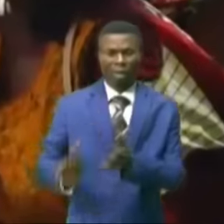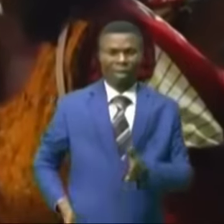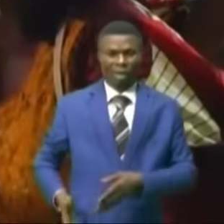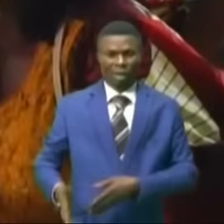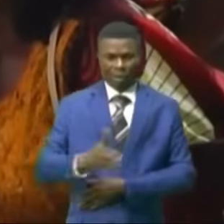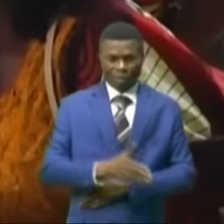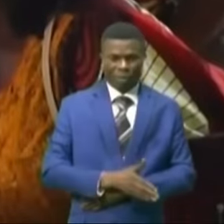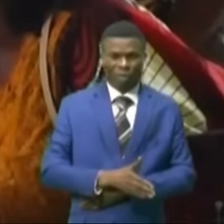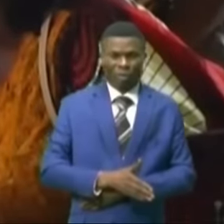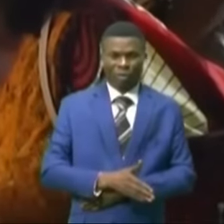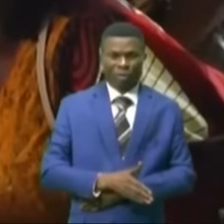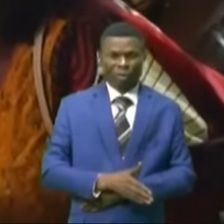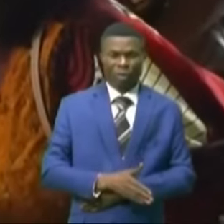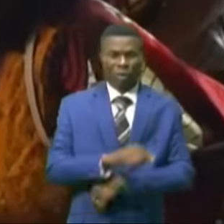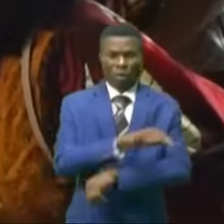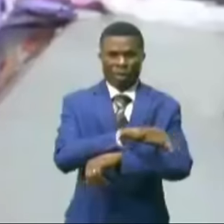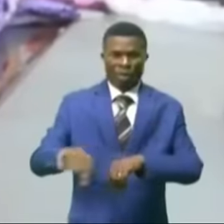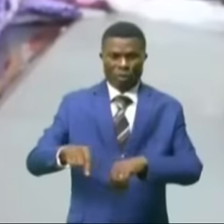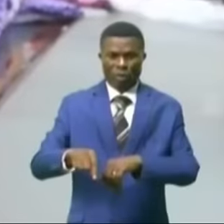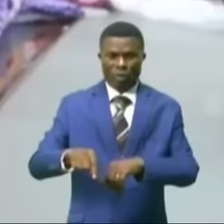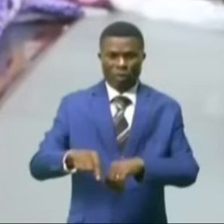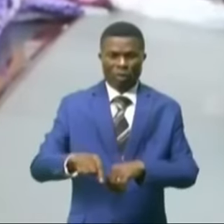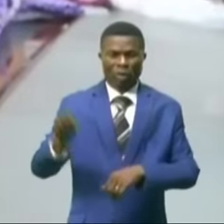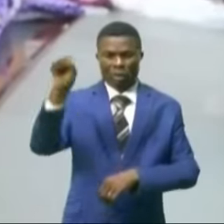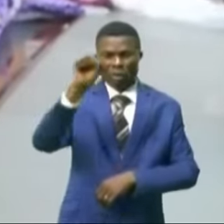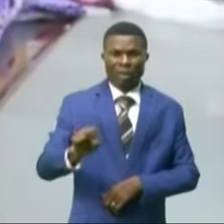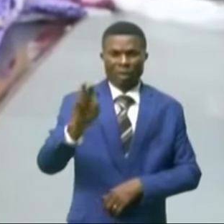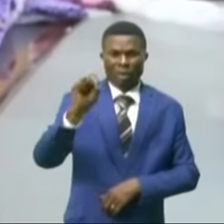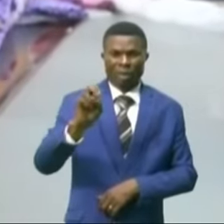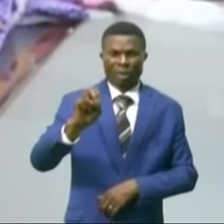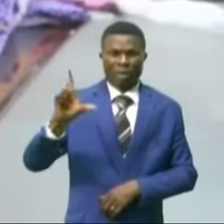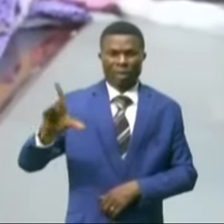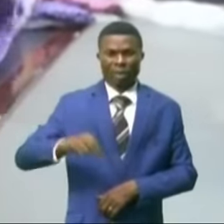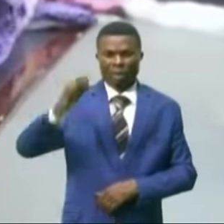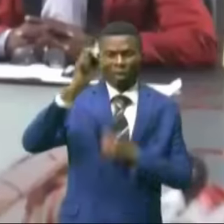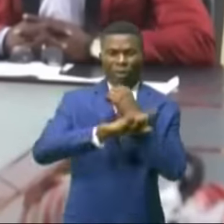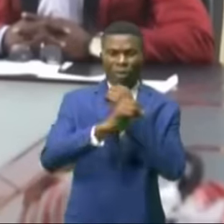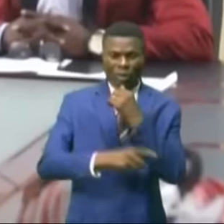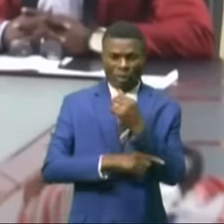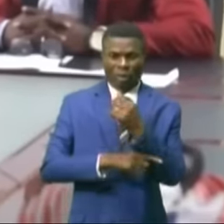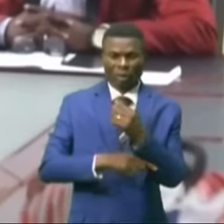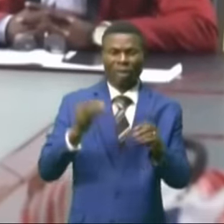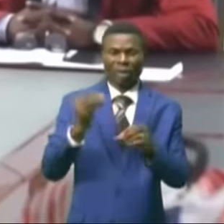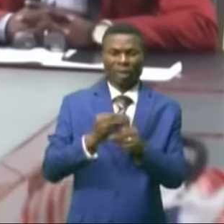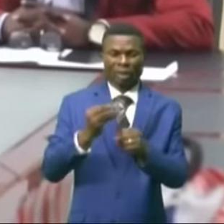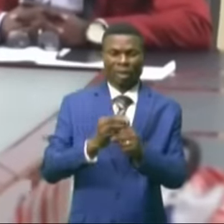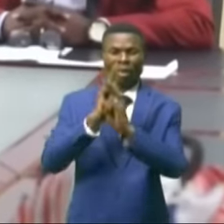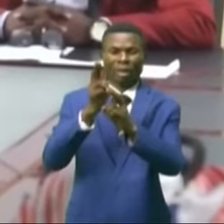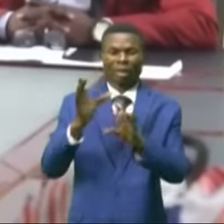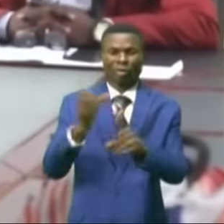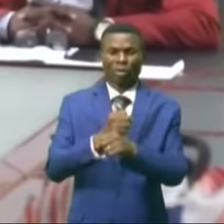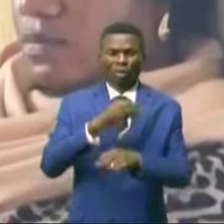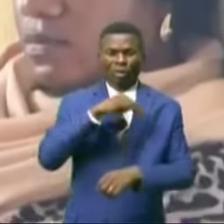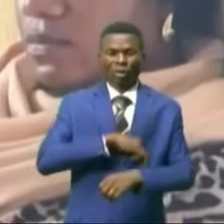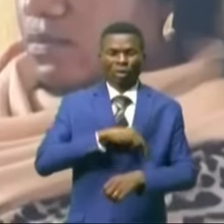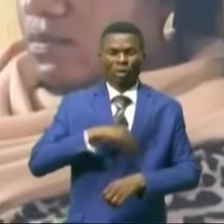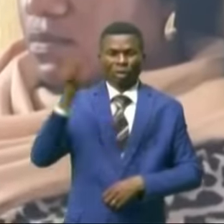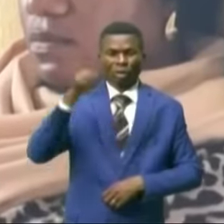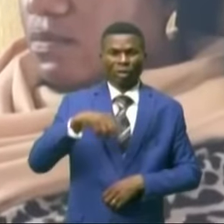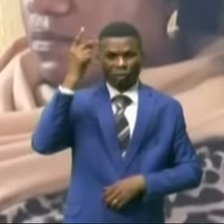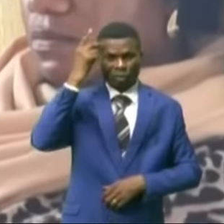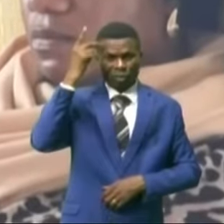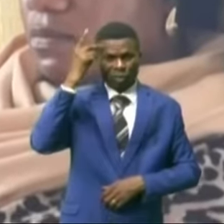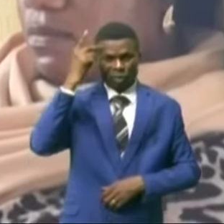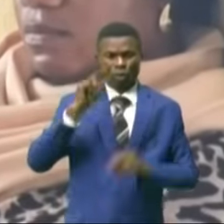été faite au bureau de la direction de l'Est del Nord-Kivu au cours de la séance de restitution de la mission effectuée à Kinshasa par